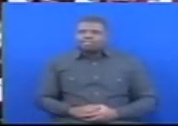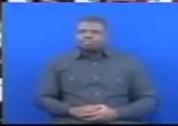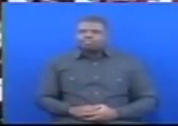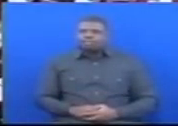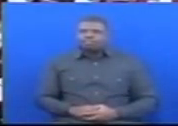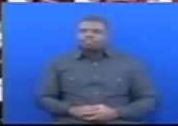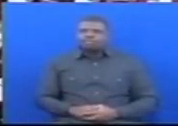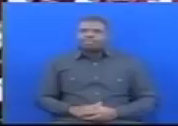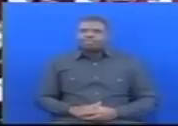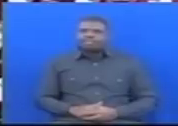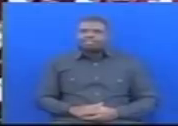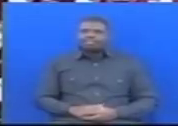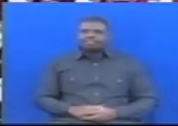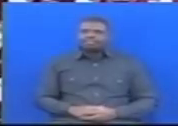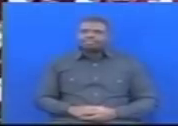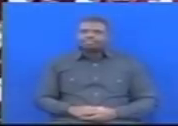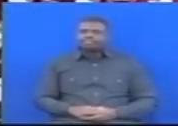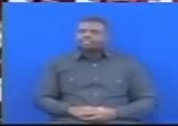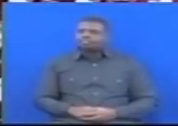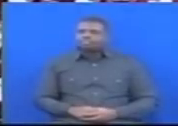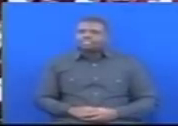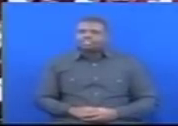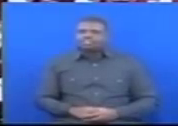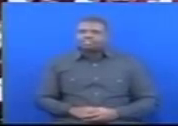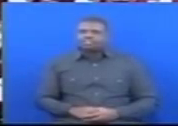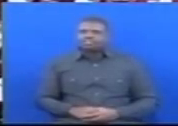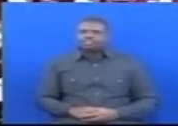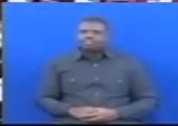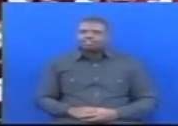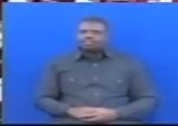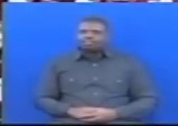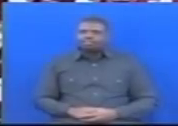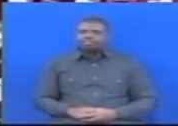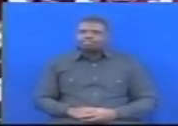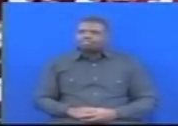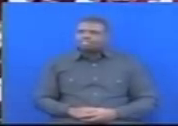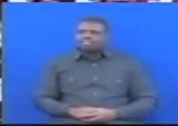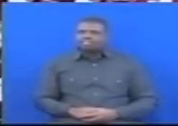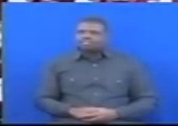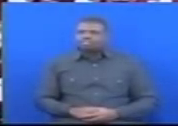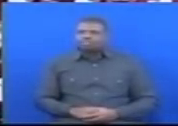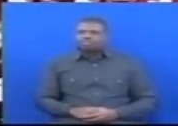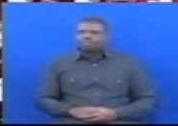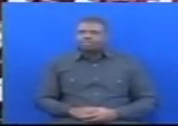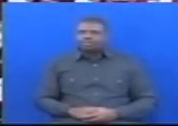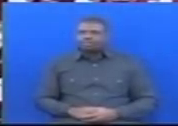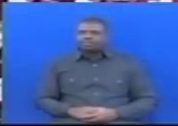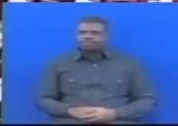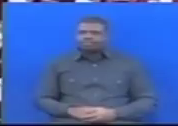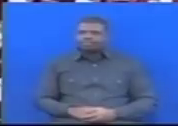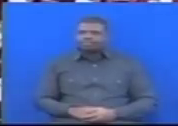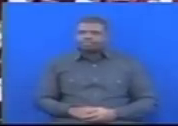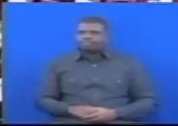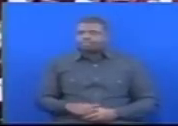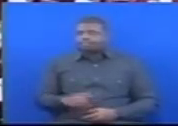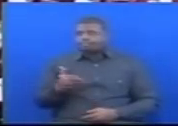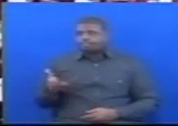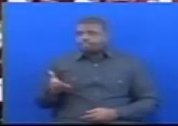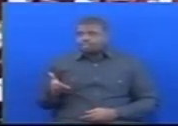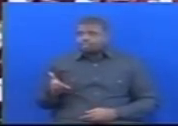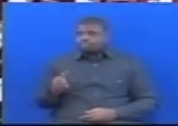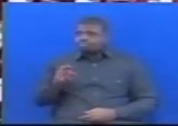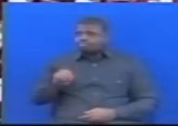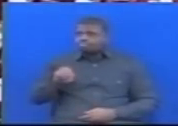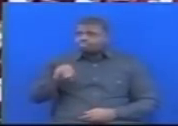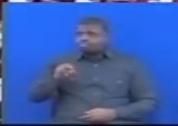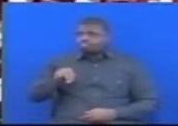Mheshimiwa John Mnyika, swali la mwisho. Mheshimiwa Spika, nakushukuru. Katika majibu yake ya msingi Mheshimiwa Naibu Waziri alisema kwamba kwa upande